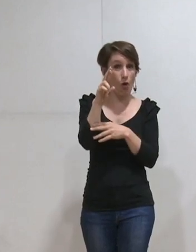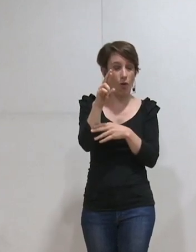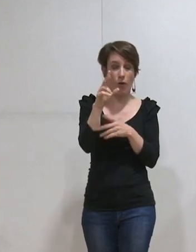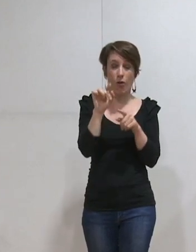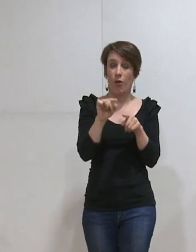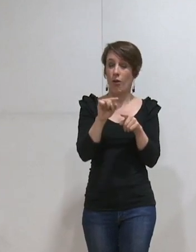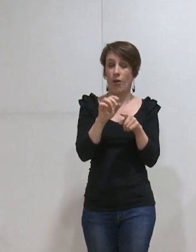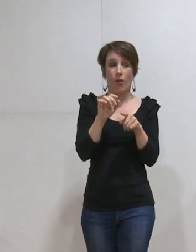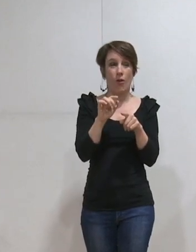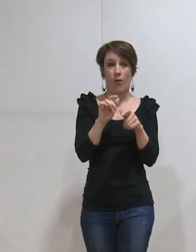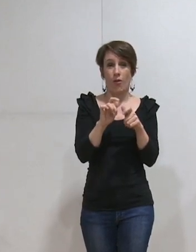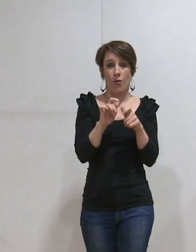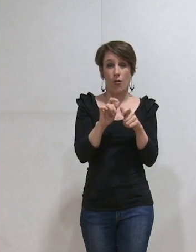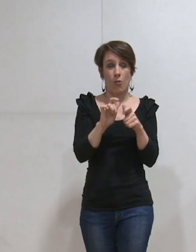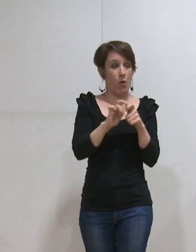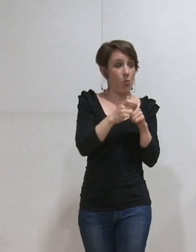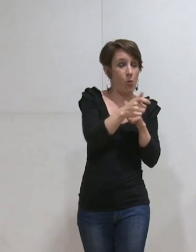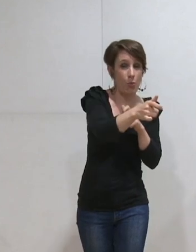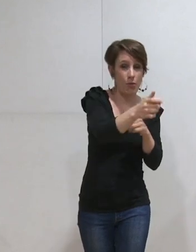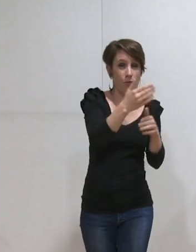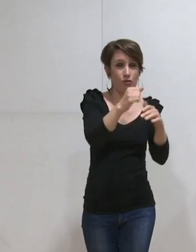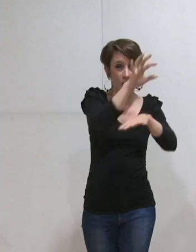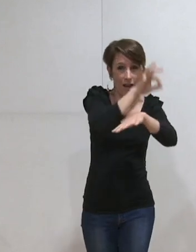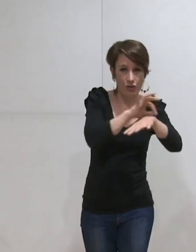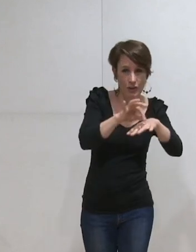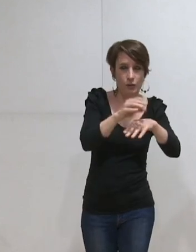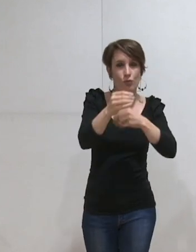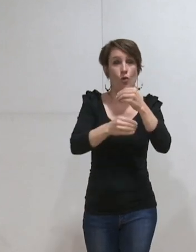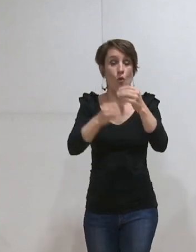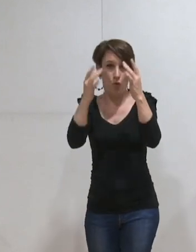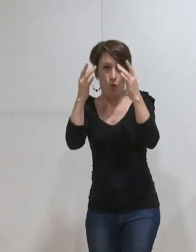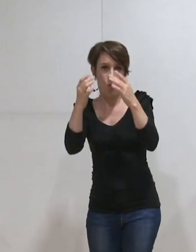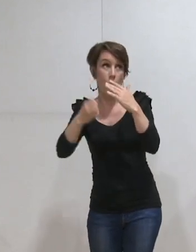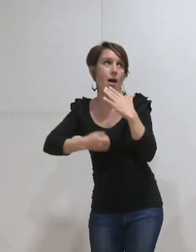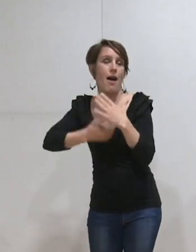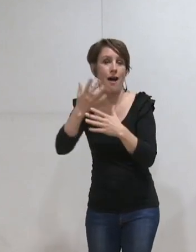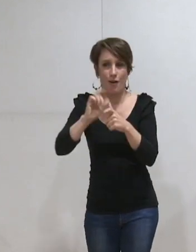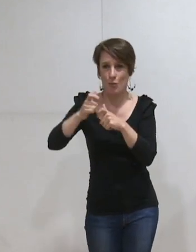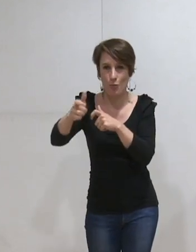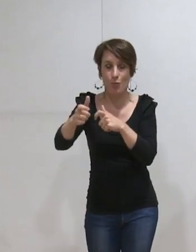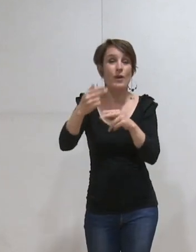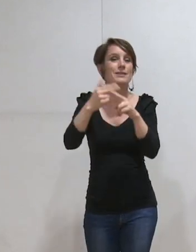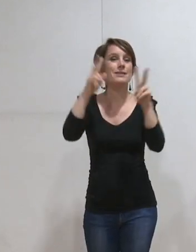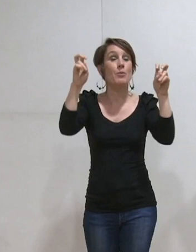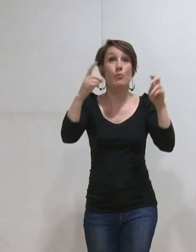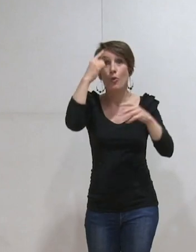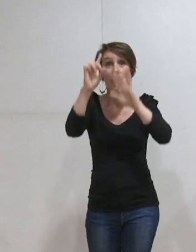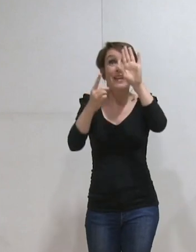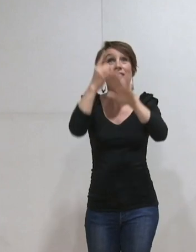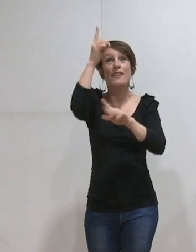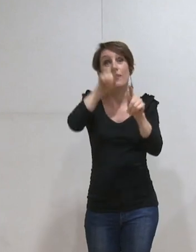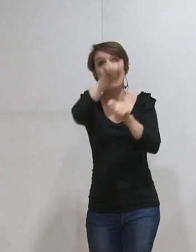architectural ce enfin étit appelé la divine proportion et c'est cette proportion a